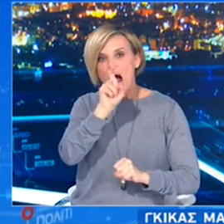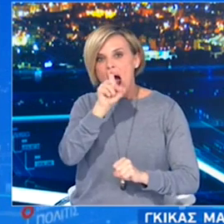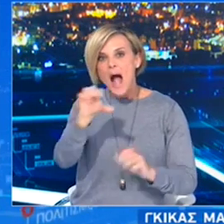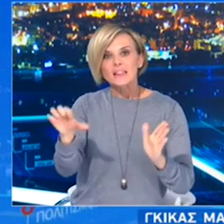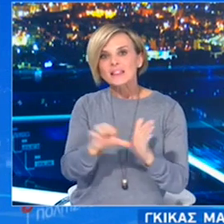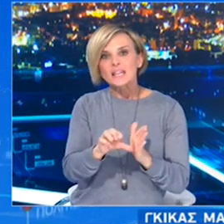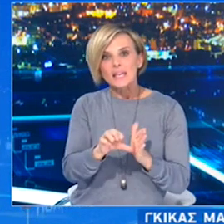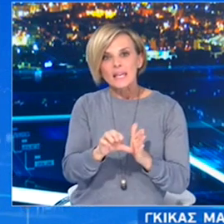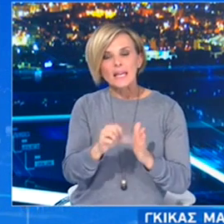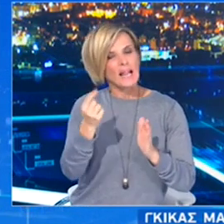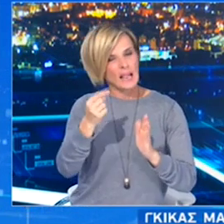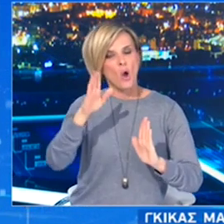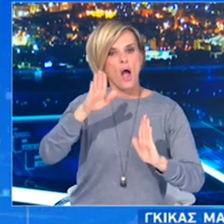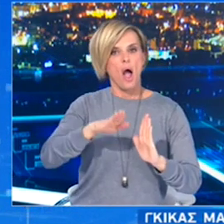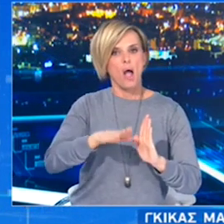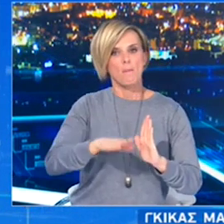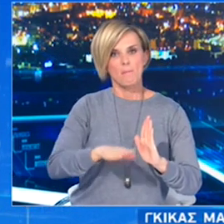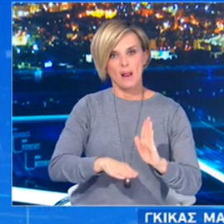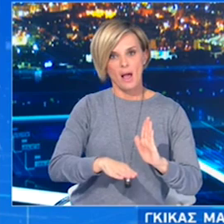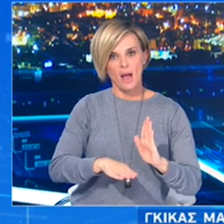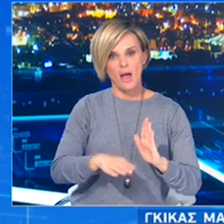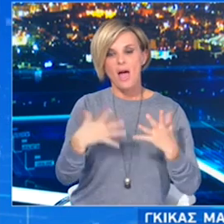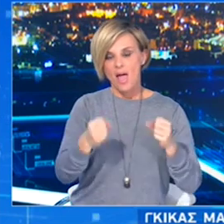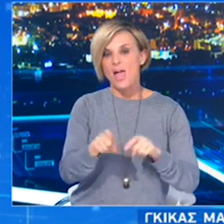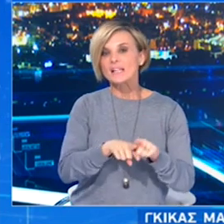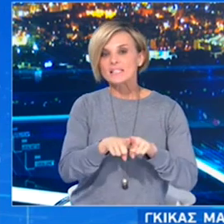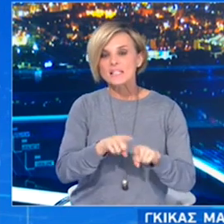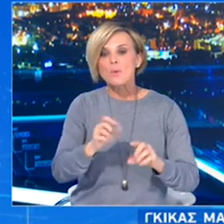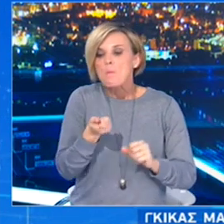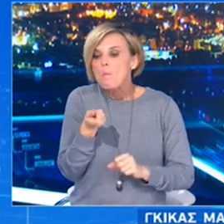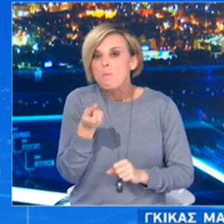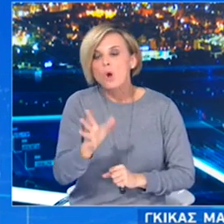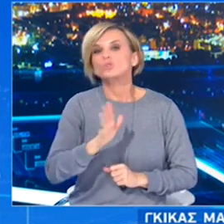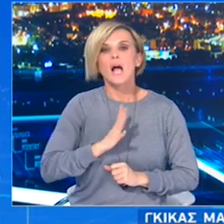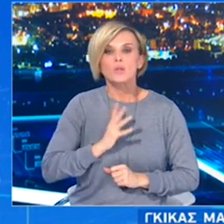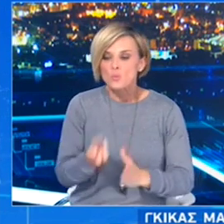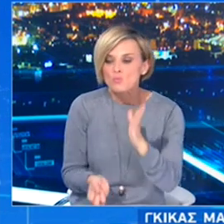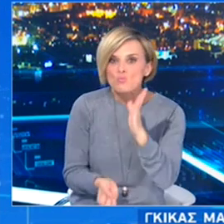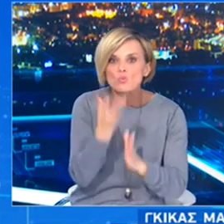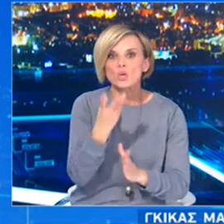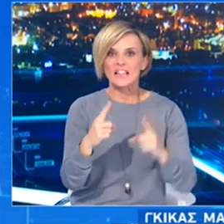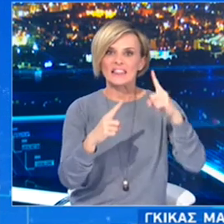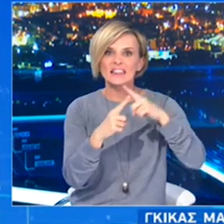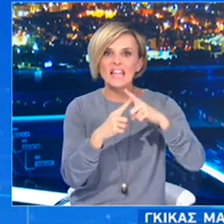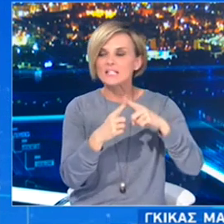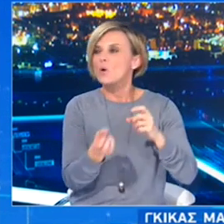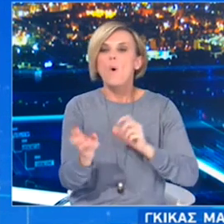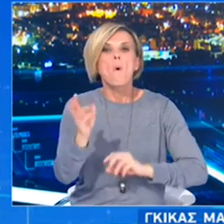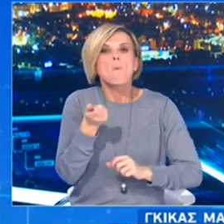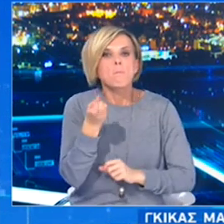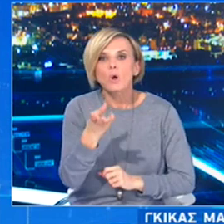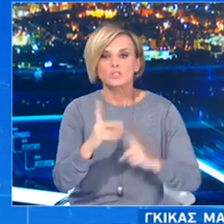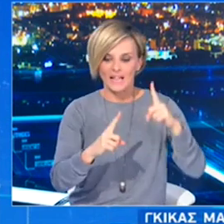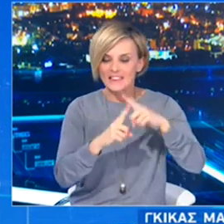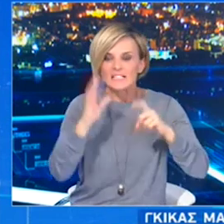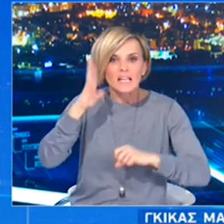χαμηλότερο αρτί αυτή η Θεσσαλονίκη με βάση όμως των ρυθμών νέων διαγνώσεων. Με βάση τον ρυθμό των διασωληνώσεων, η Θεσσαλονίκη φαίνεται ότι είναι πιο κάτω